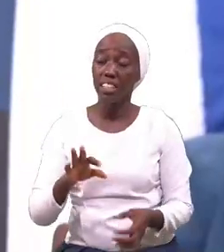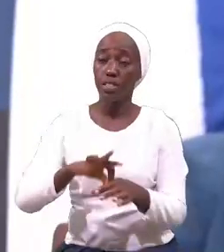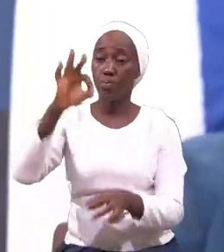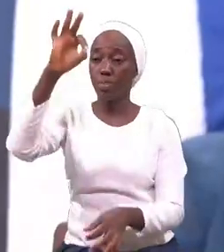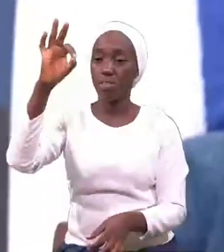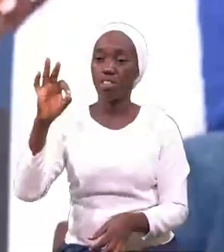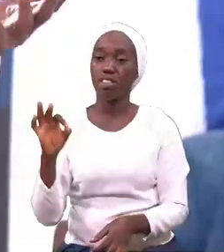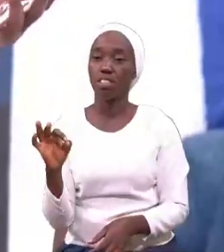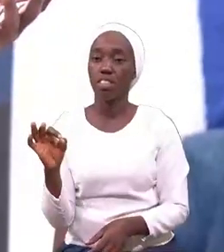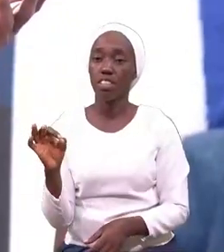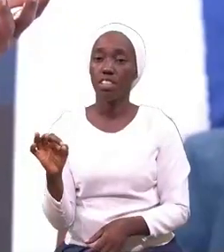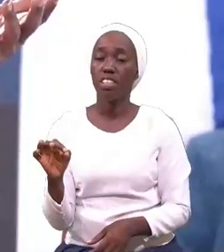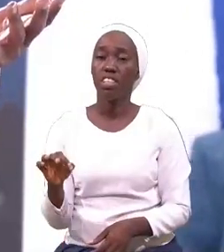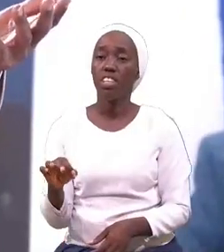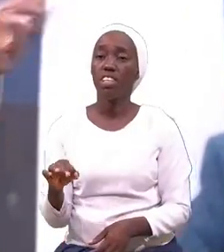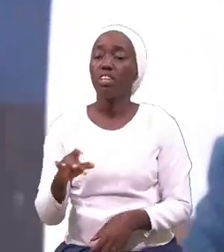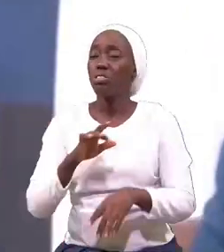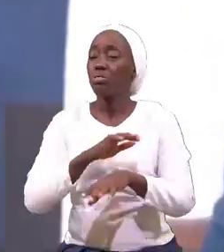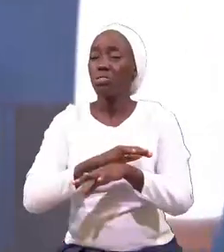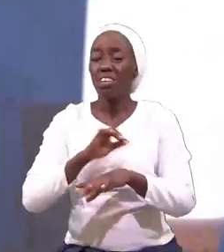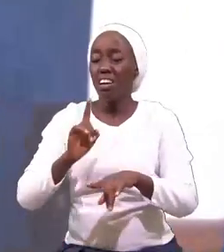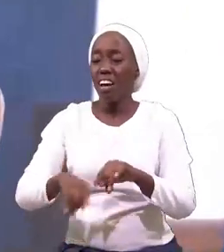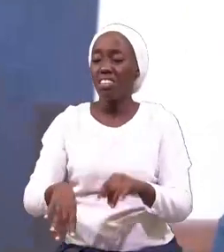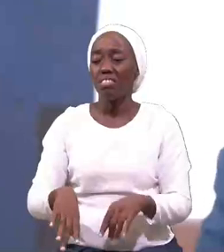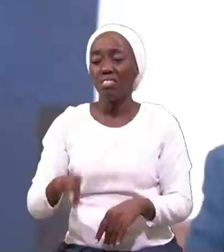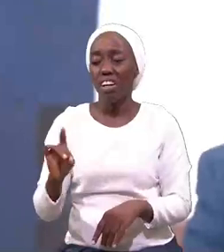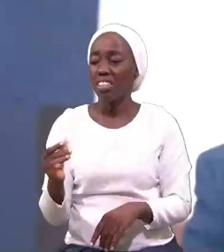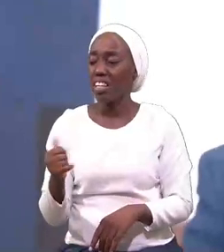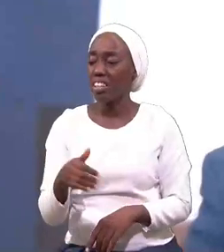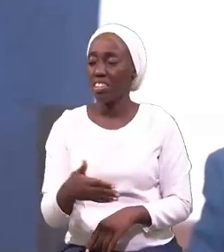qui le troublait. Et il n'a pu rien trouver.